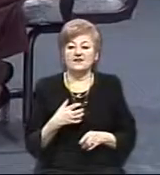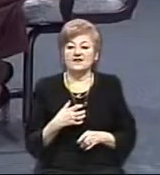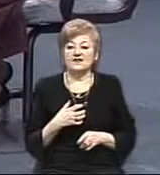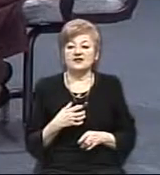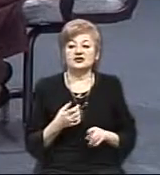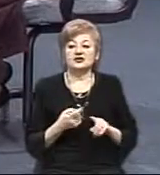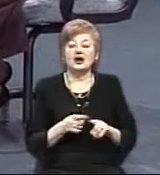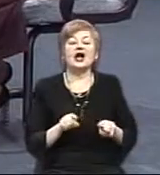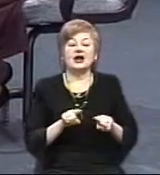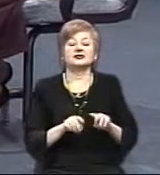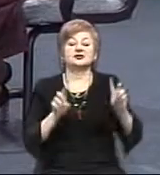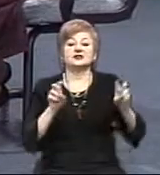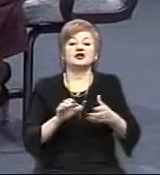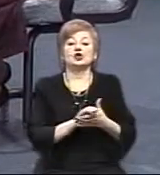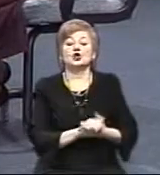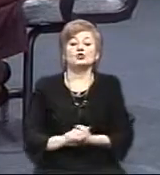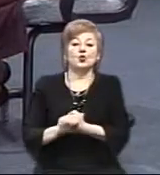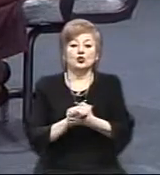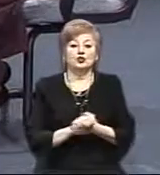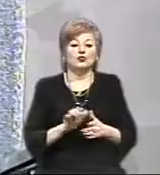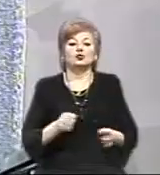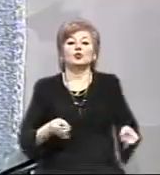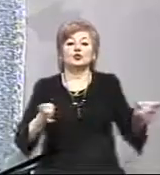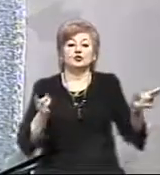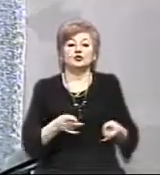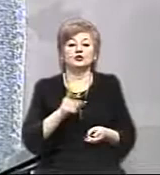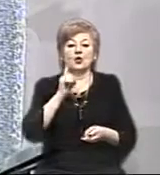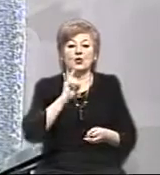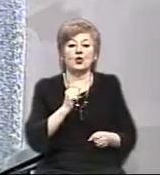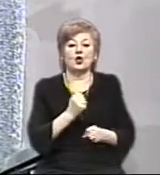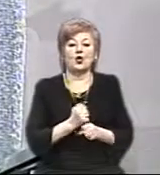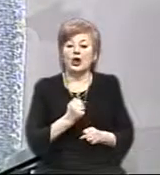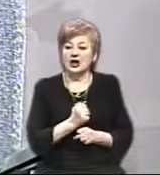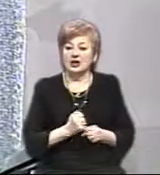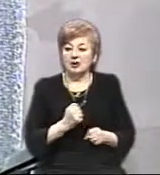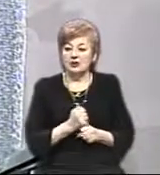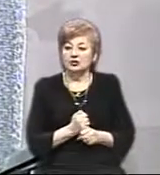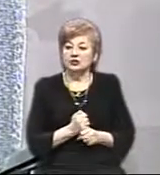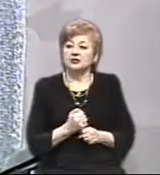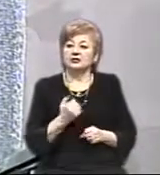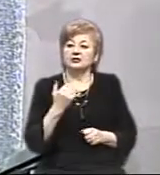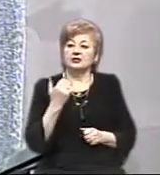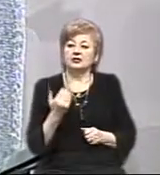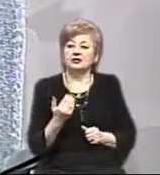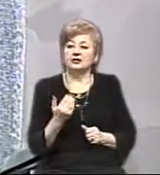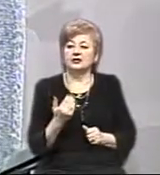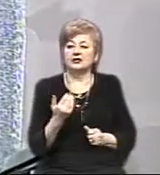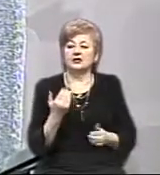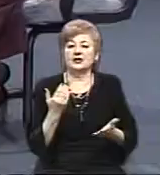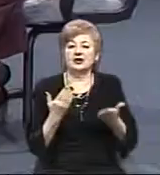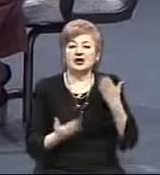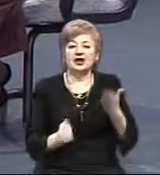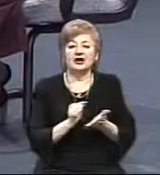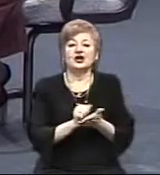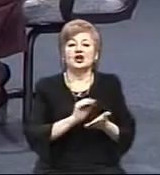перемоги. Це ж є згуртованість, абсолютно, яка потрібна, бо поки спрацювала, розділяє, володарюй. Тут я у Іри, бо як до